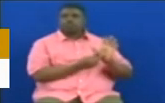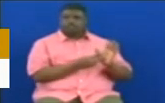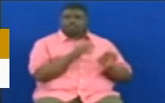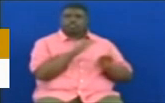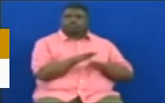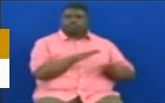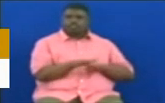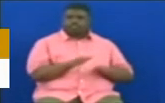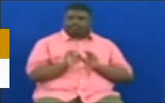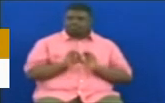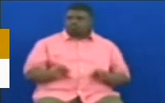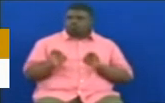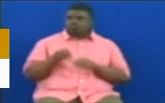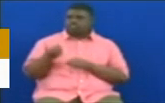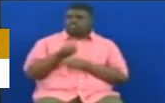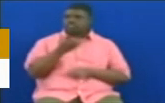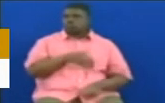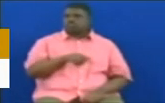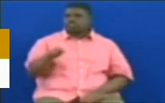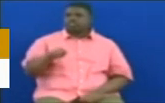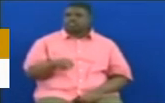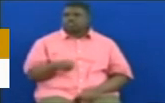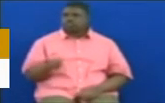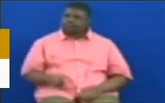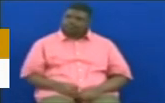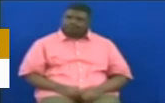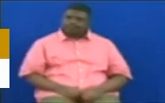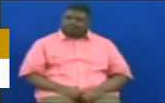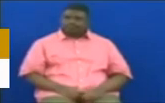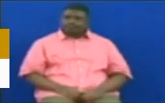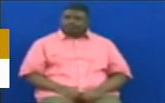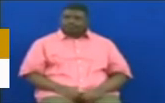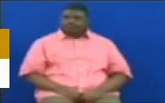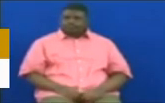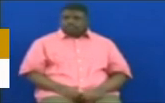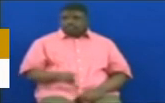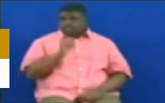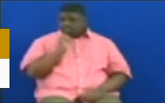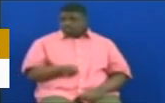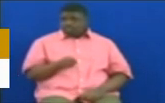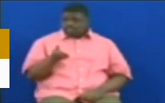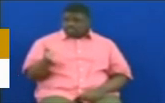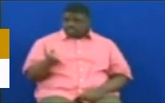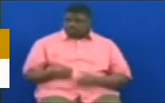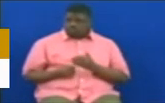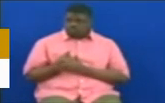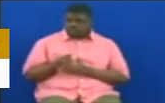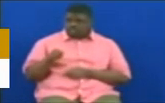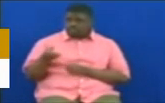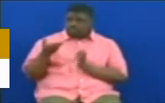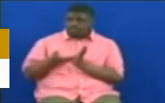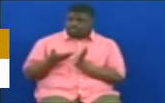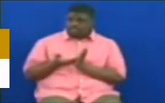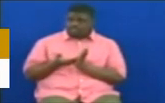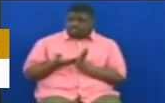kimeelekeza vizuri kazi ya waziri husika kwenye hili. Mheshimiwa Spika, kutokana na hilo pendekezo, sasa